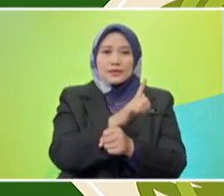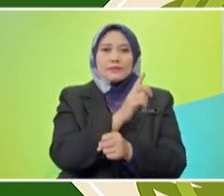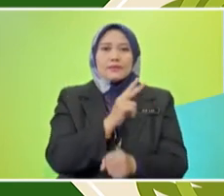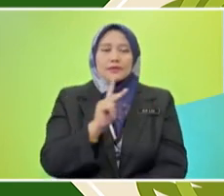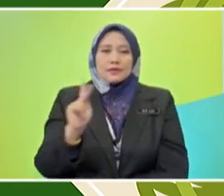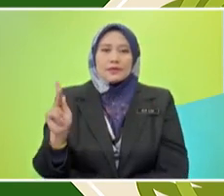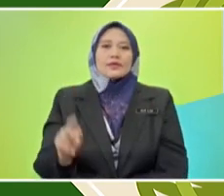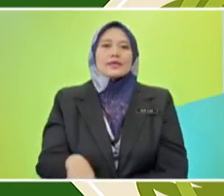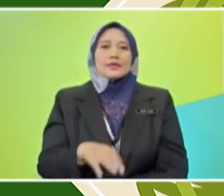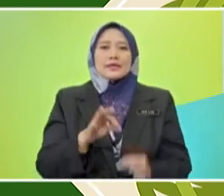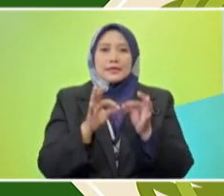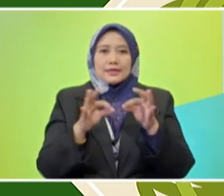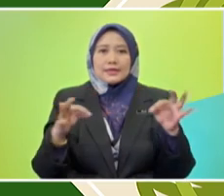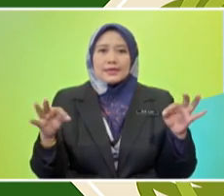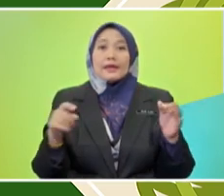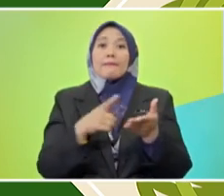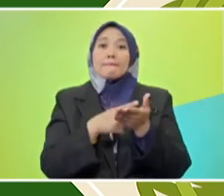Buah-buah dan sayur-sayuran perlu.